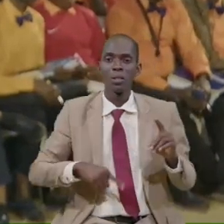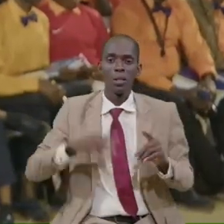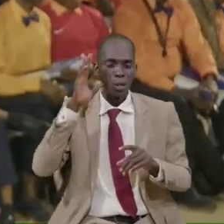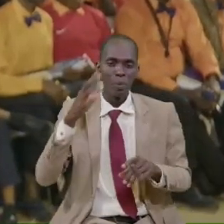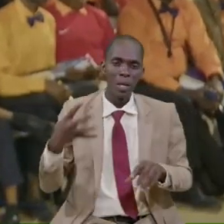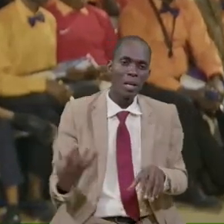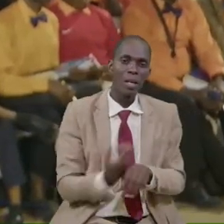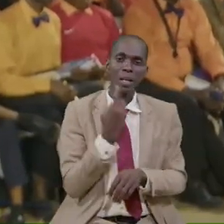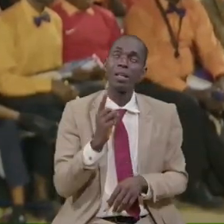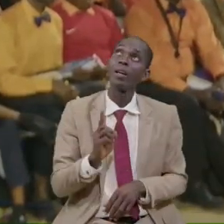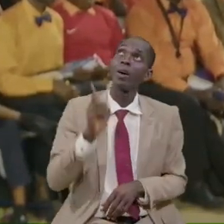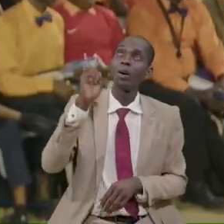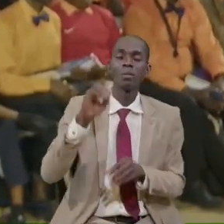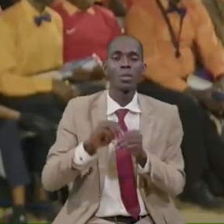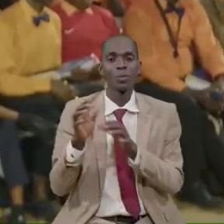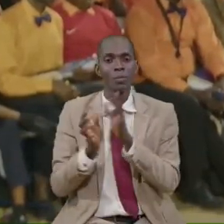vous enlever.